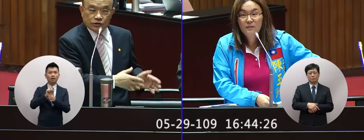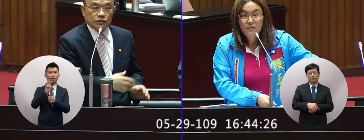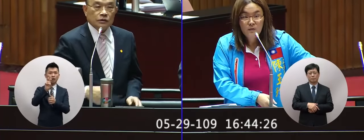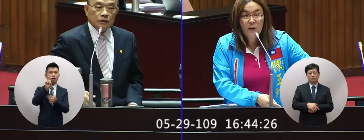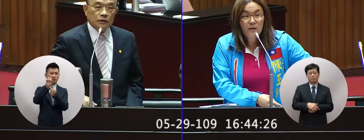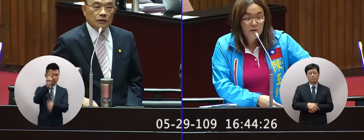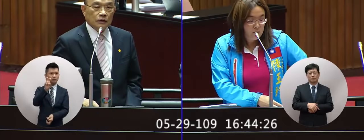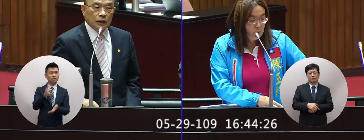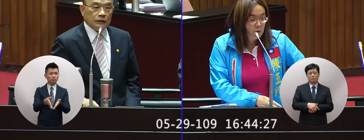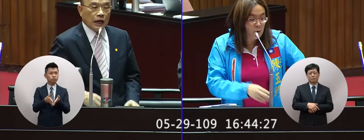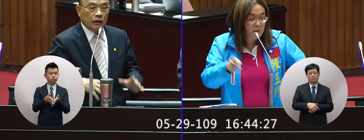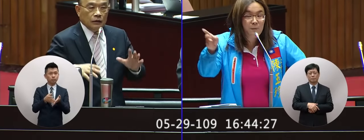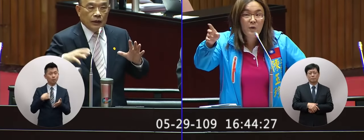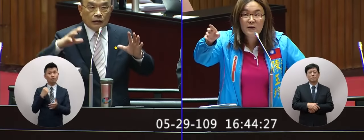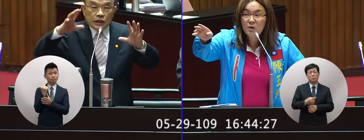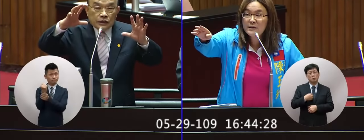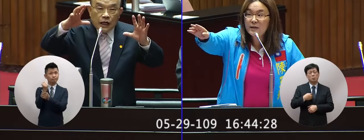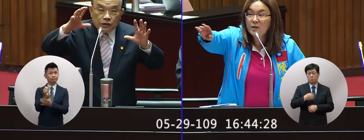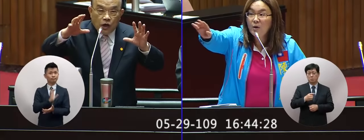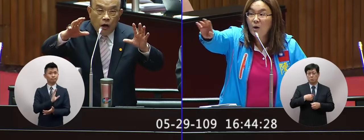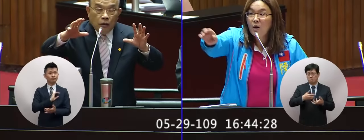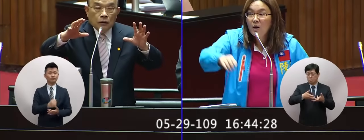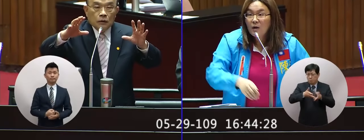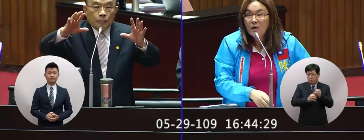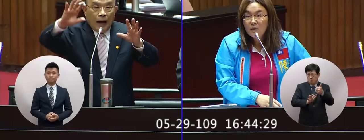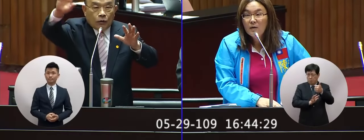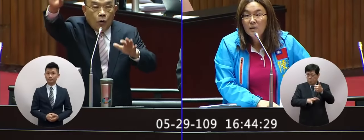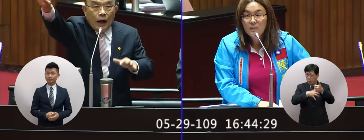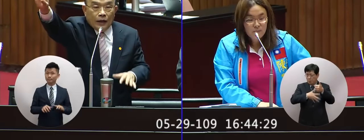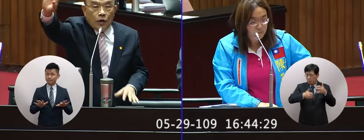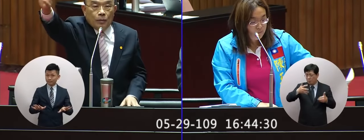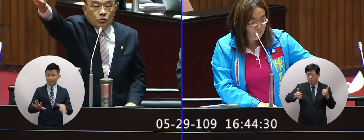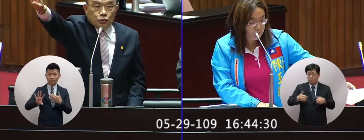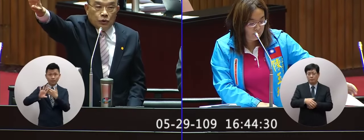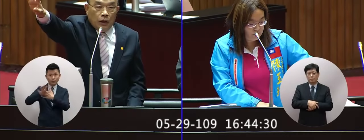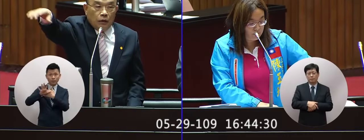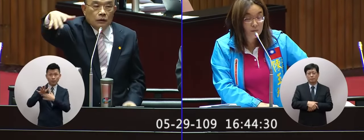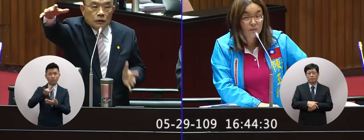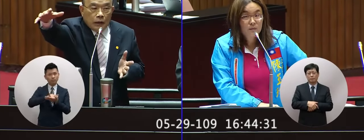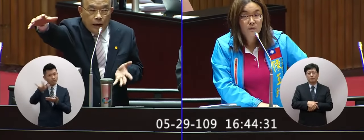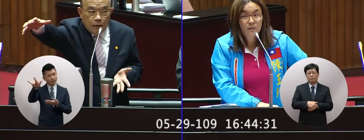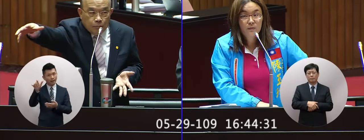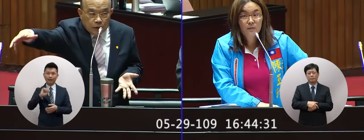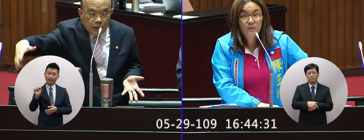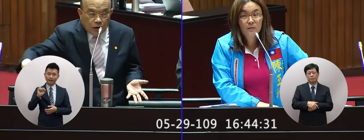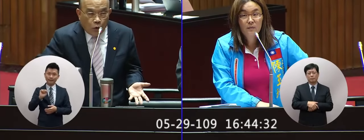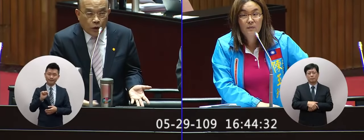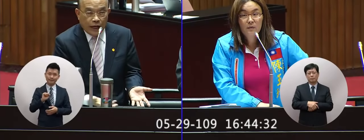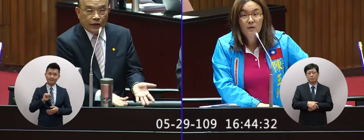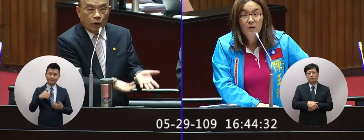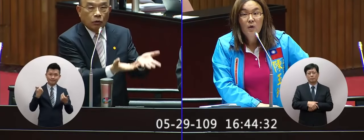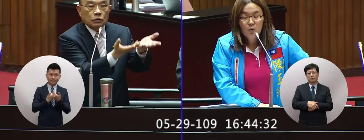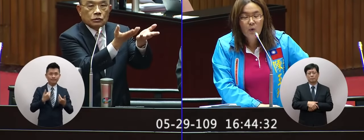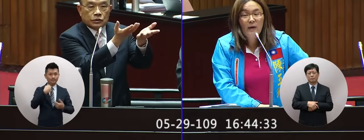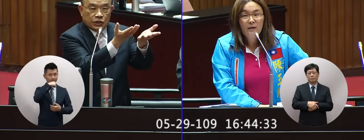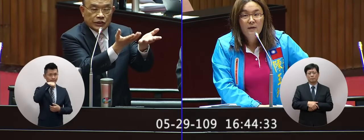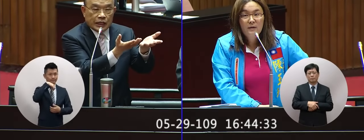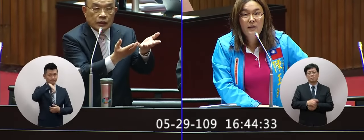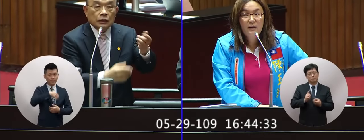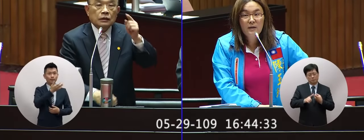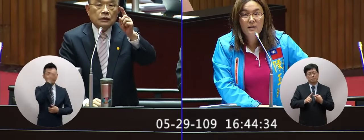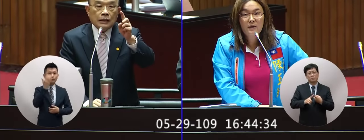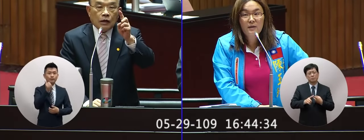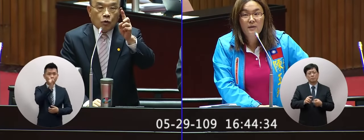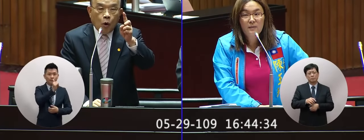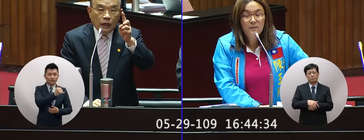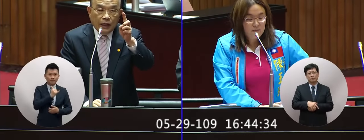所以我很支持。 对，我们部会首长里头有 把国外旅游不能出去哦。看能不能让国内旅游提